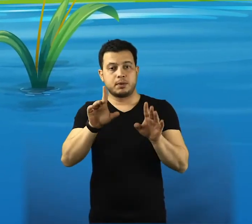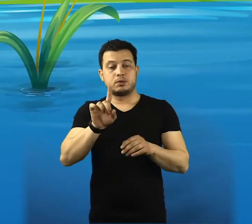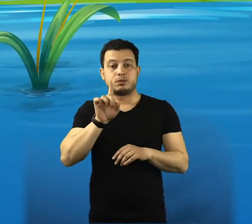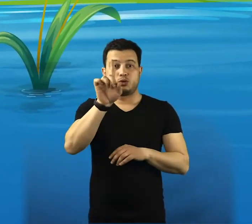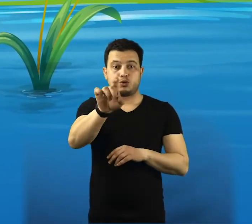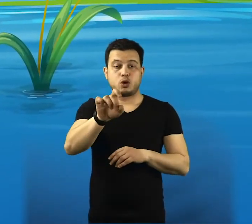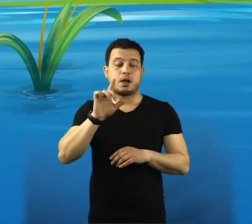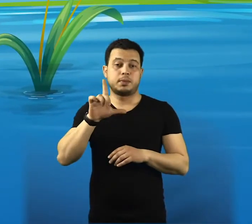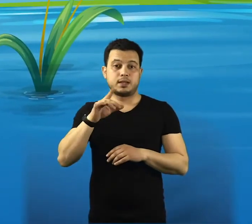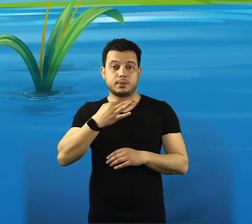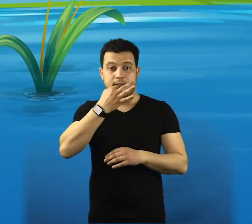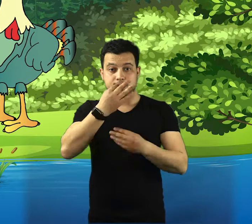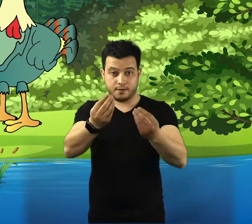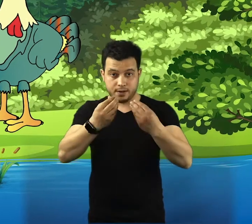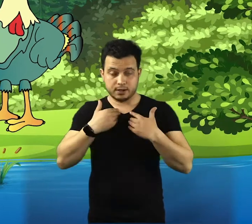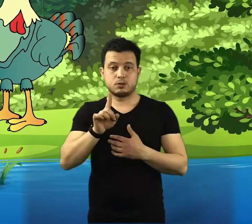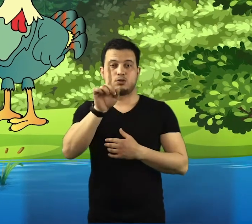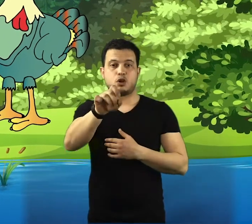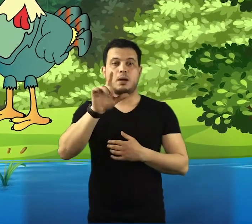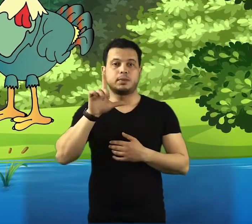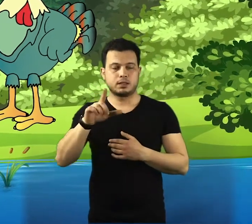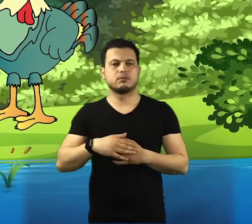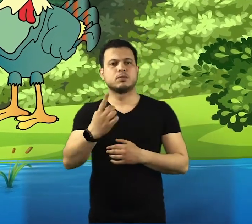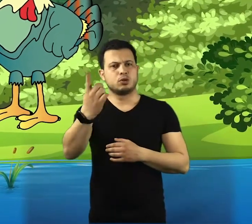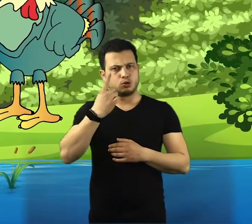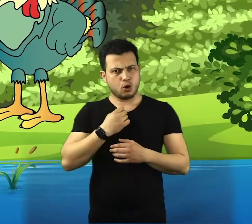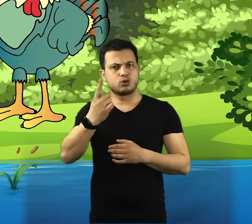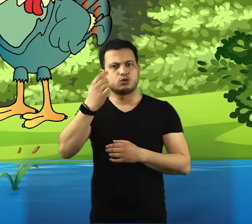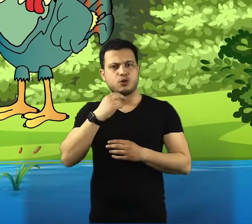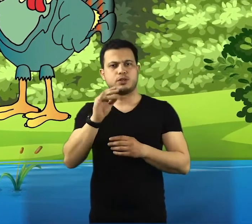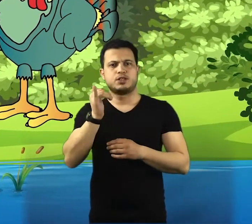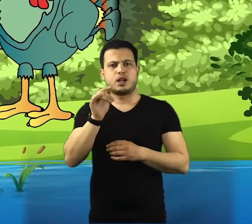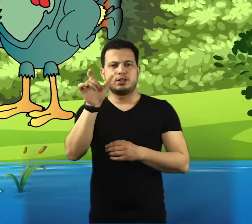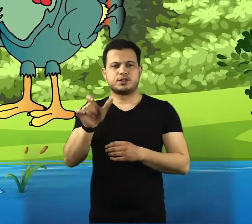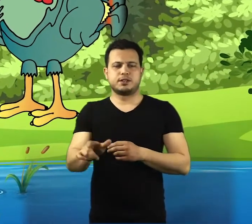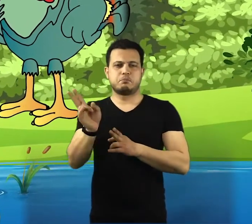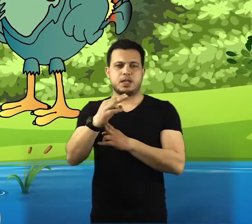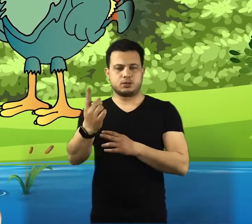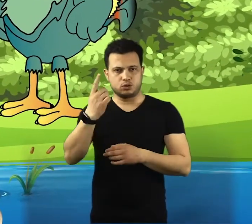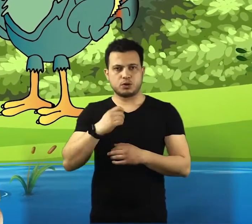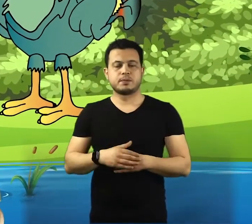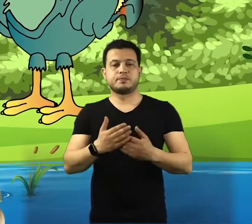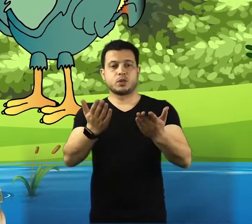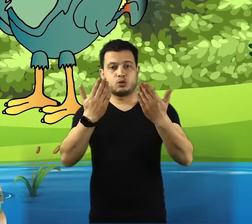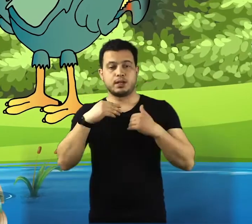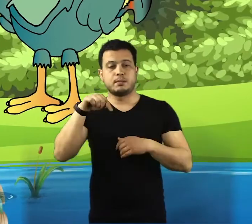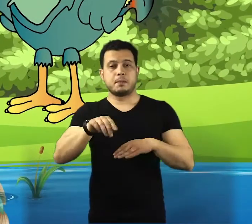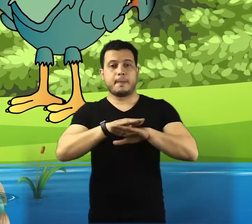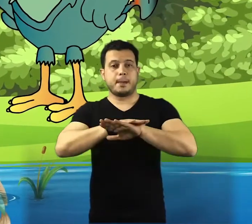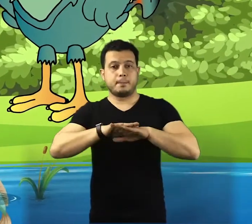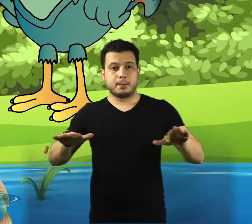soru sormama izin verirseniz Sor bakalım sevgili şakacı balık Söyleyin bakalım Masada